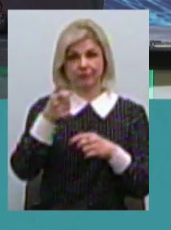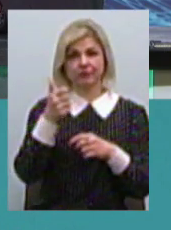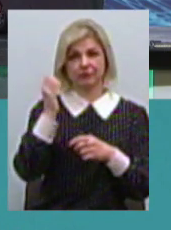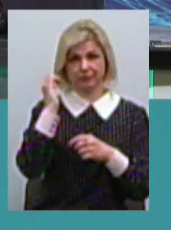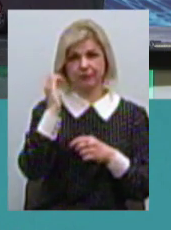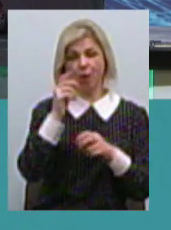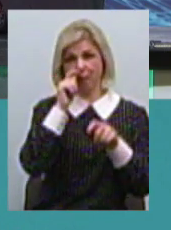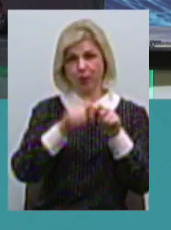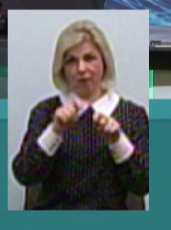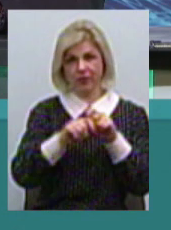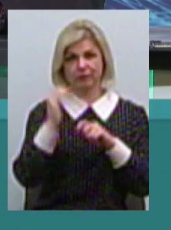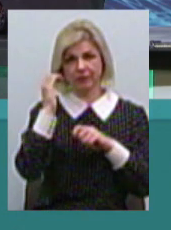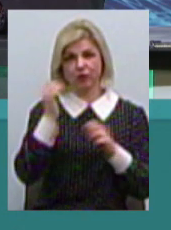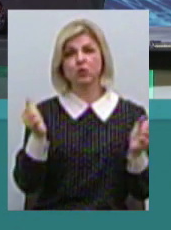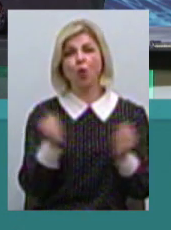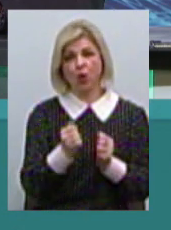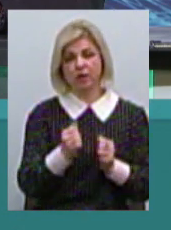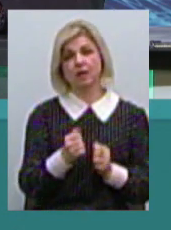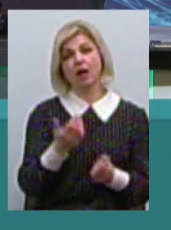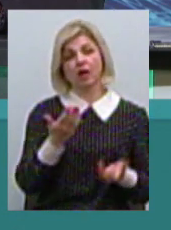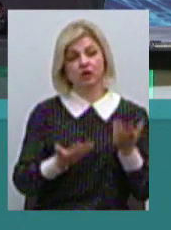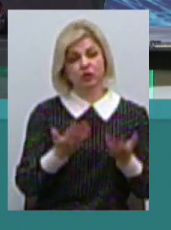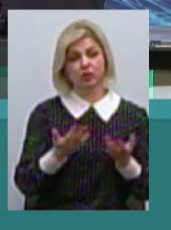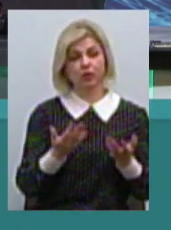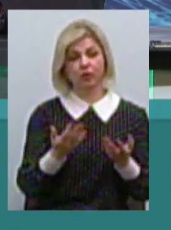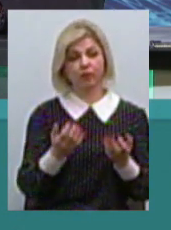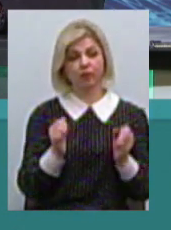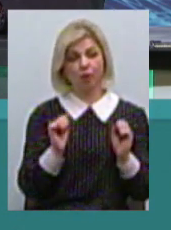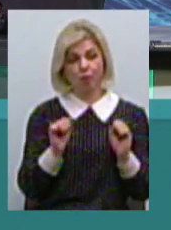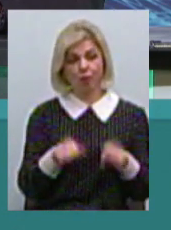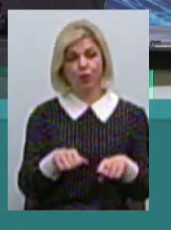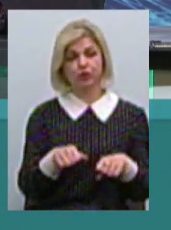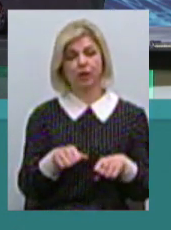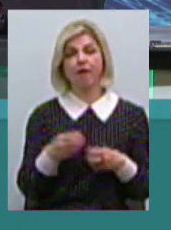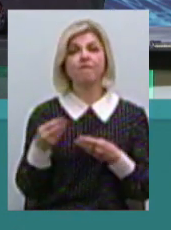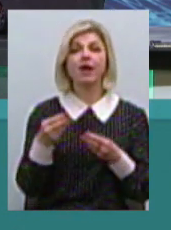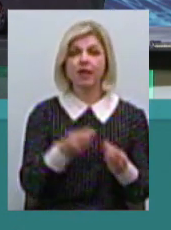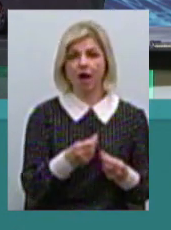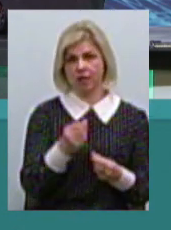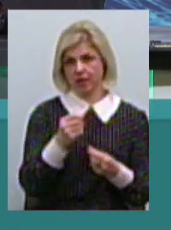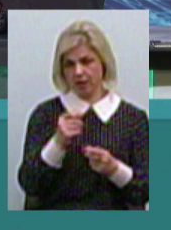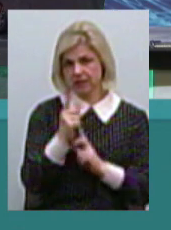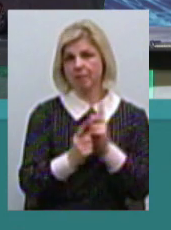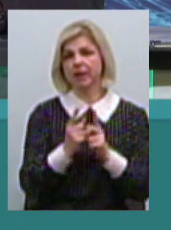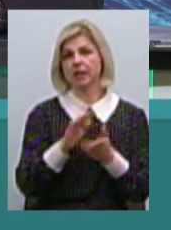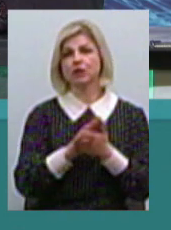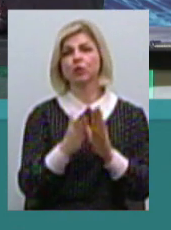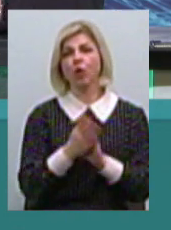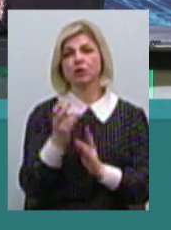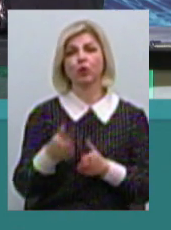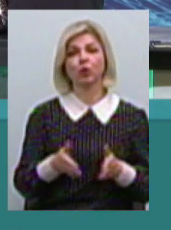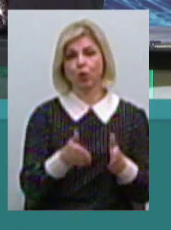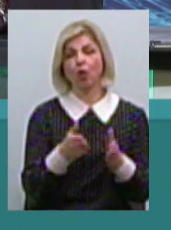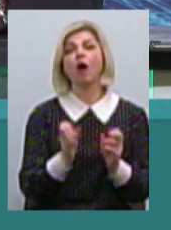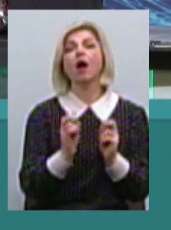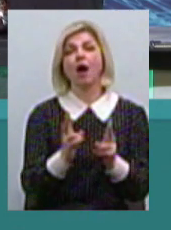в відеосюжеті наших колег зі служби новин, впливати на ситуацію на дорогах? І якщо, то